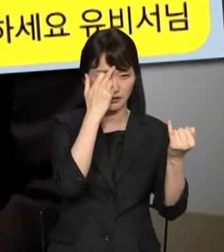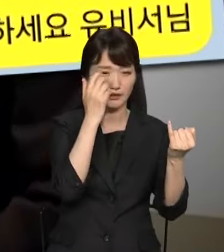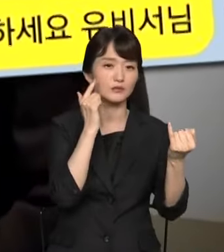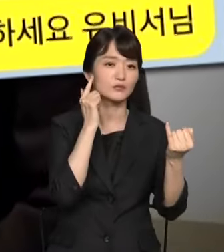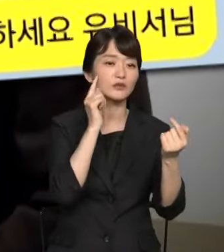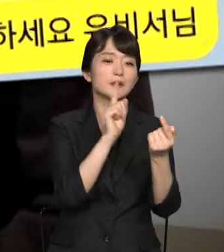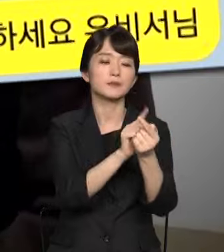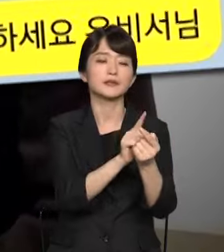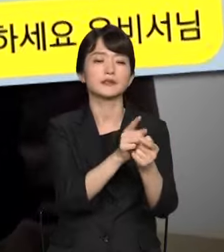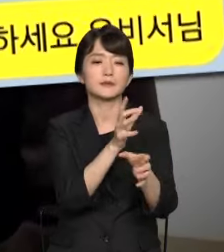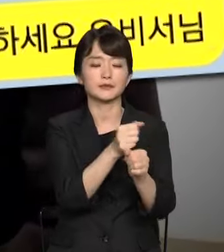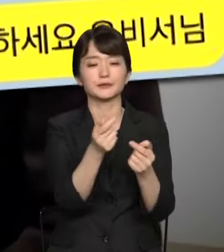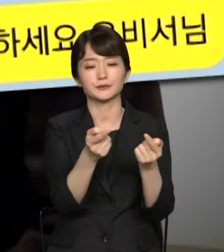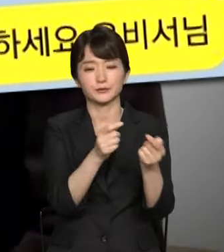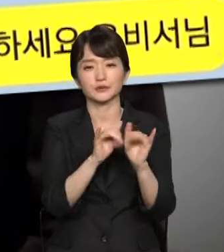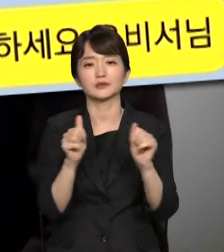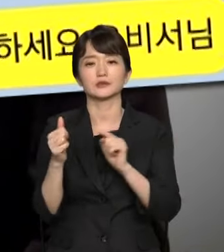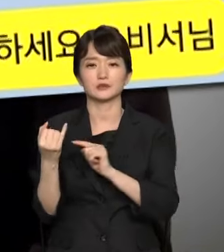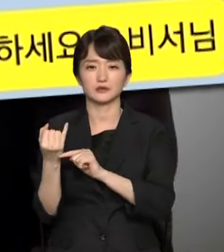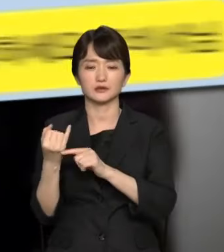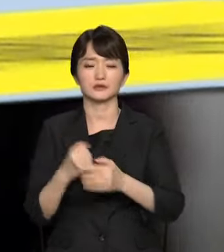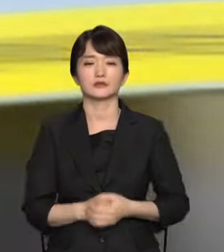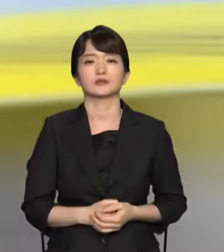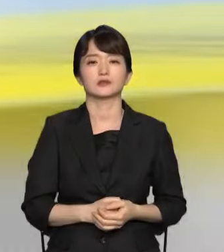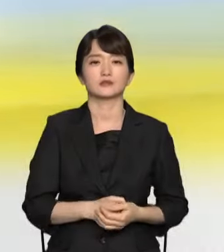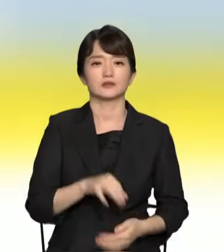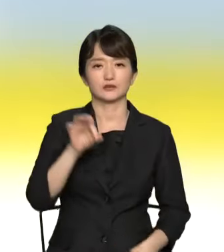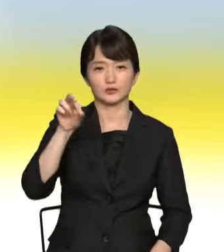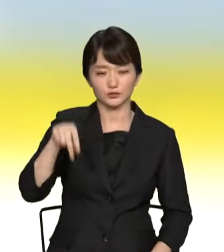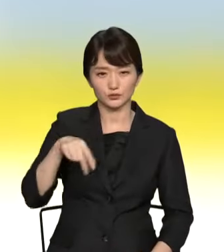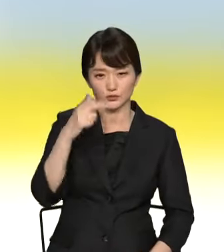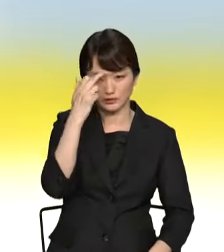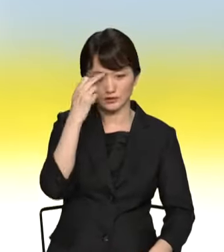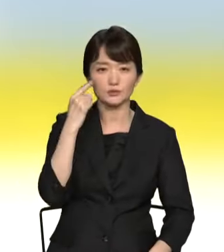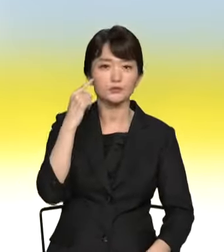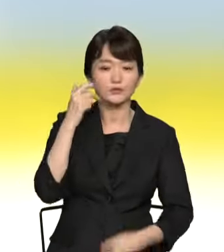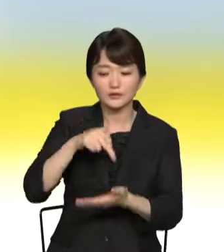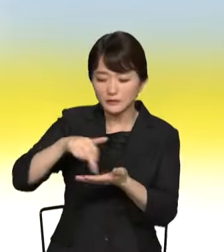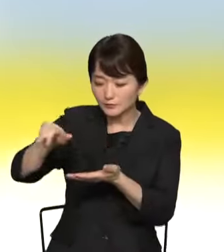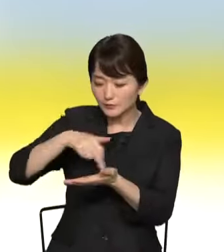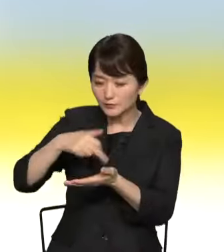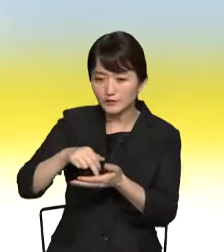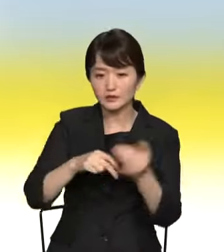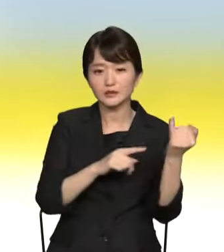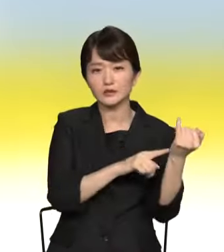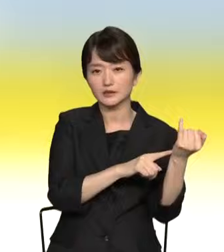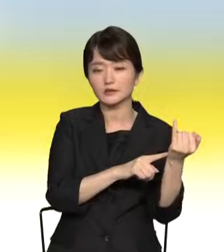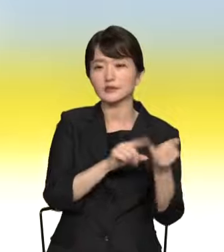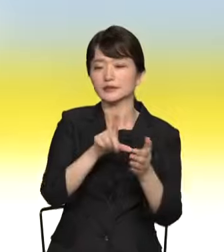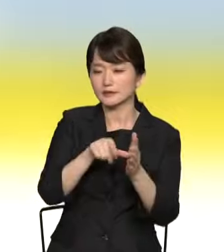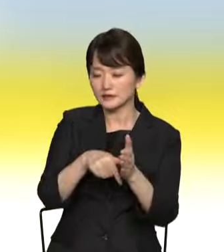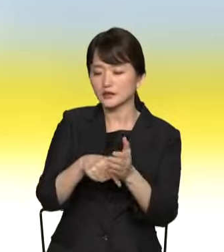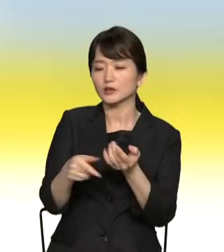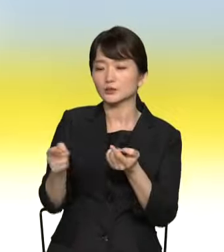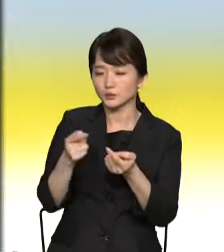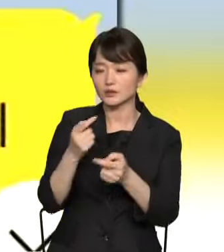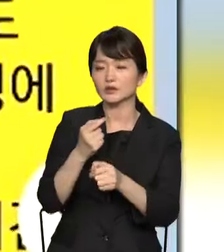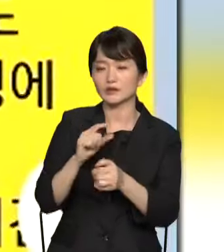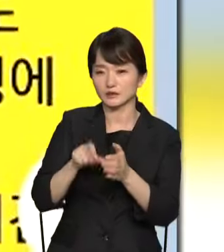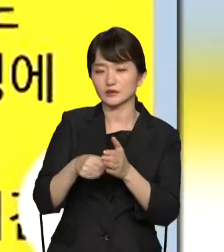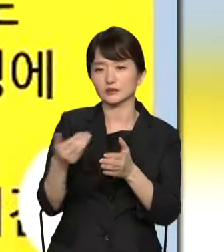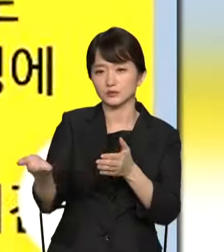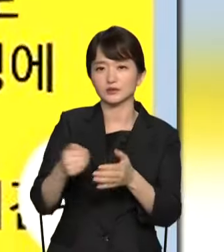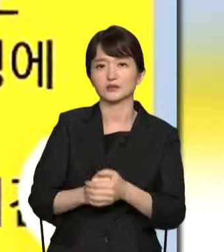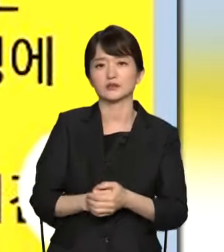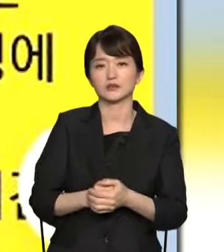인물입니다 실제 유씨와 최목사의 카카오톡 대화에선 유씨가 여사님이 시간 내보겠다고 하셨다며 화요일이나 수요일